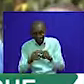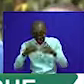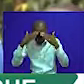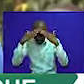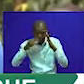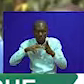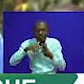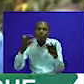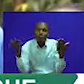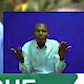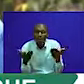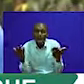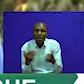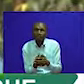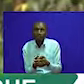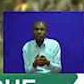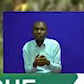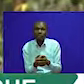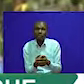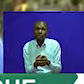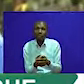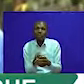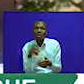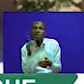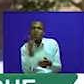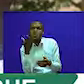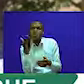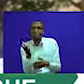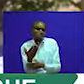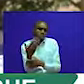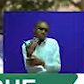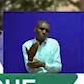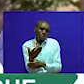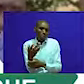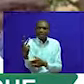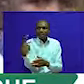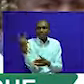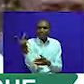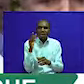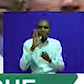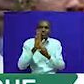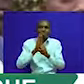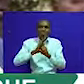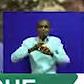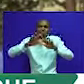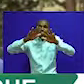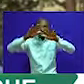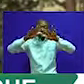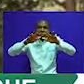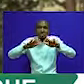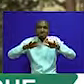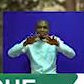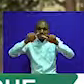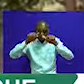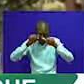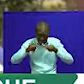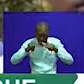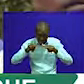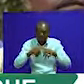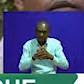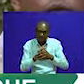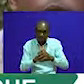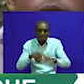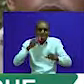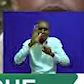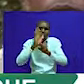wapi. Nitorokea nani ndiye anisaidie? Jana mvua ilinyesha hapa Nyamache sana sana sana.